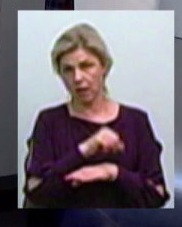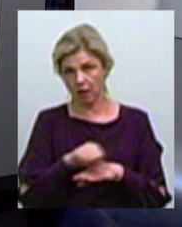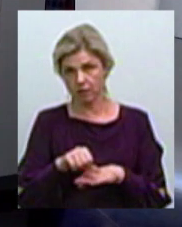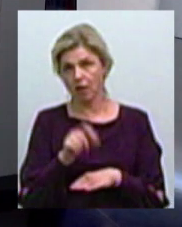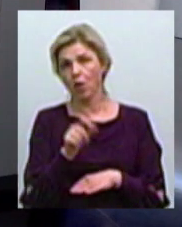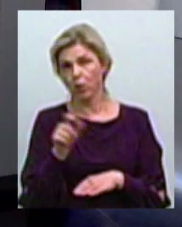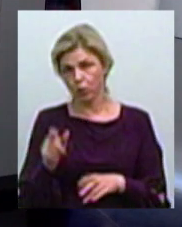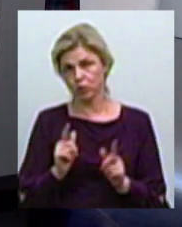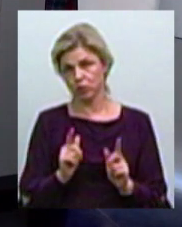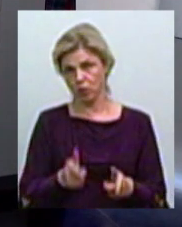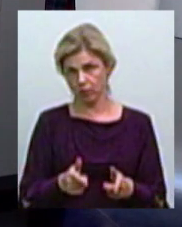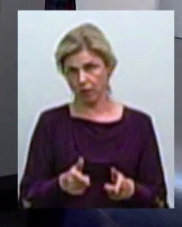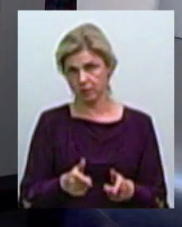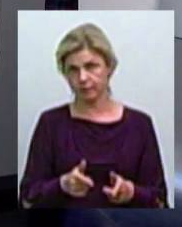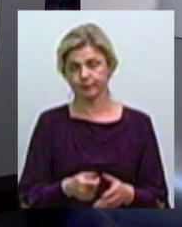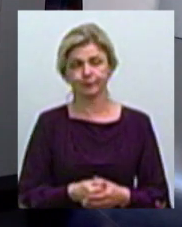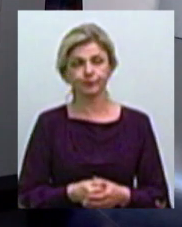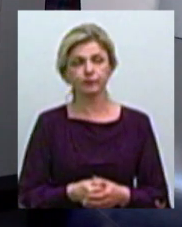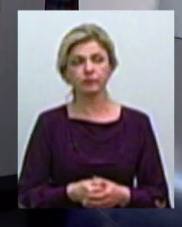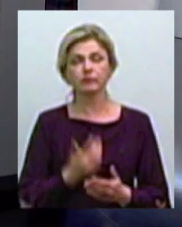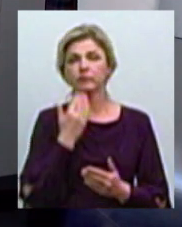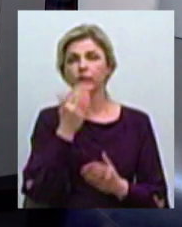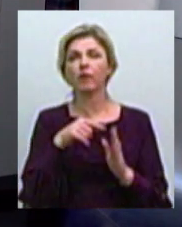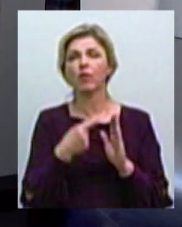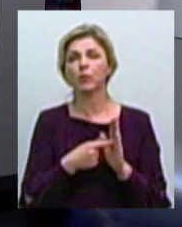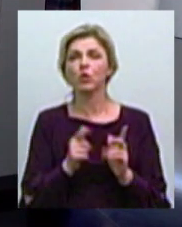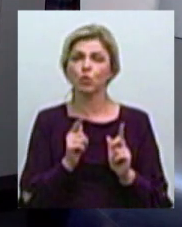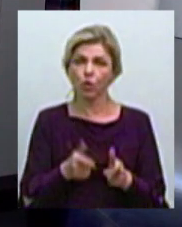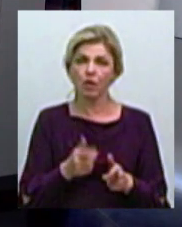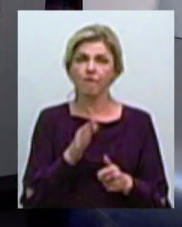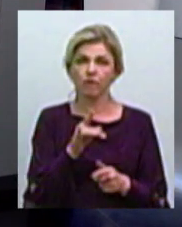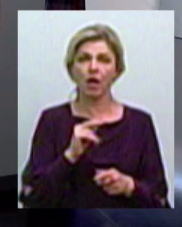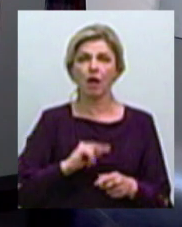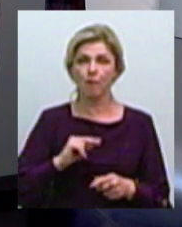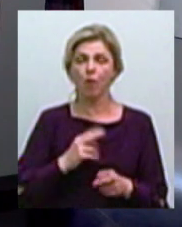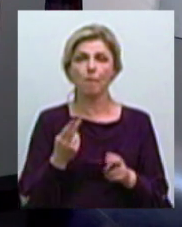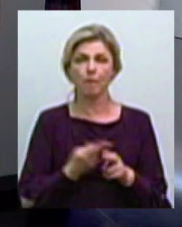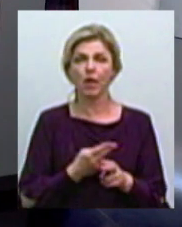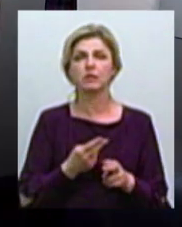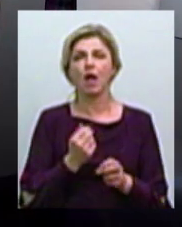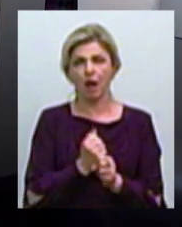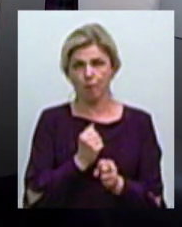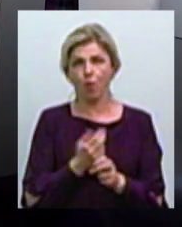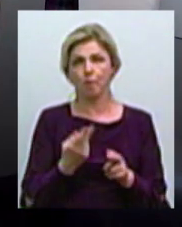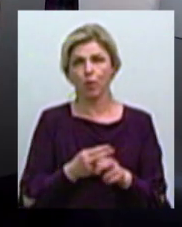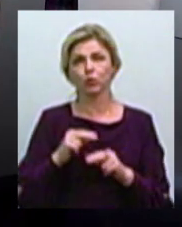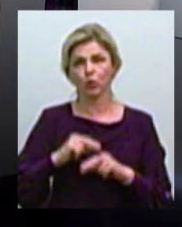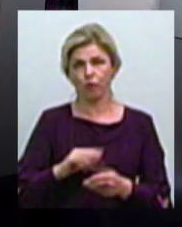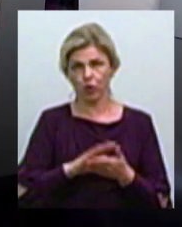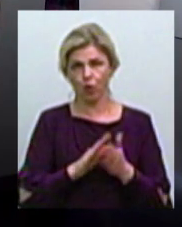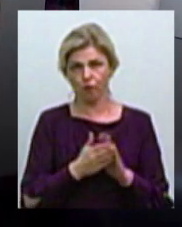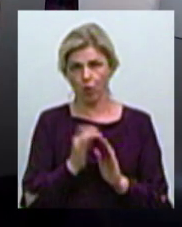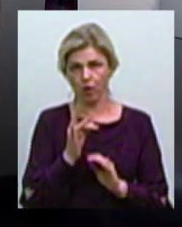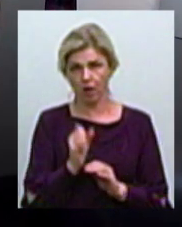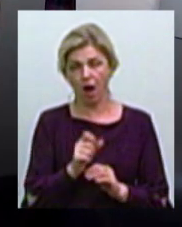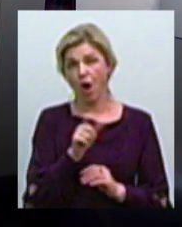для работы. Они согласны. Согласитесь ли вы работать без трудового договора? Соглашаются. Можливо, вони